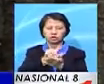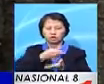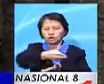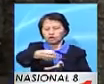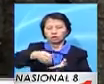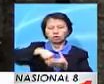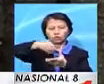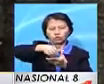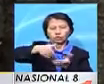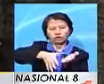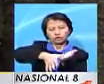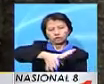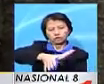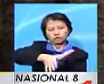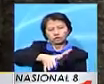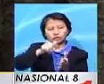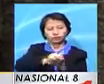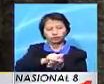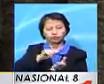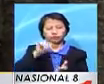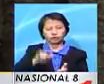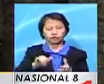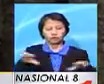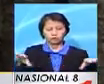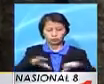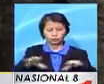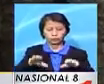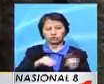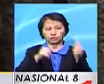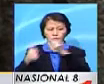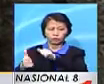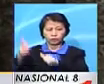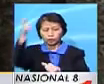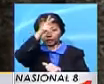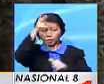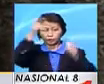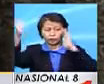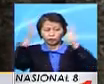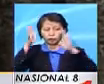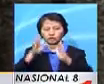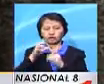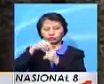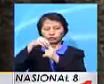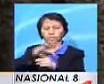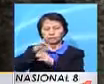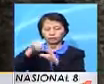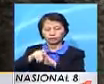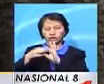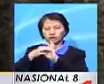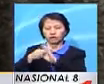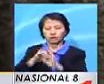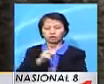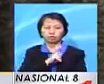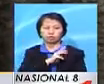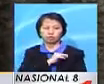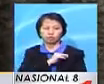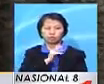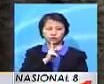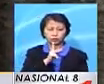dan pengeluaran dadah yang dijalankan oleh Kerajaan Malaysia, terutama membabitkan kerjasama di antara Kementerian Dalam